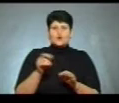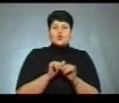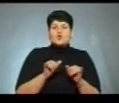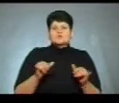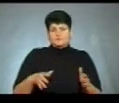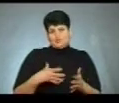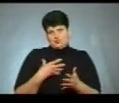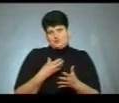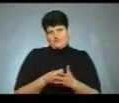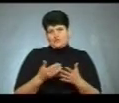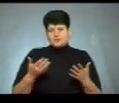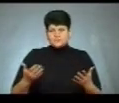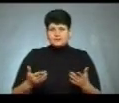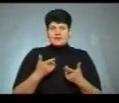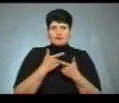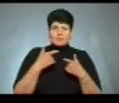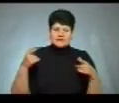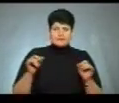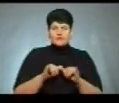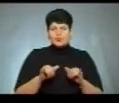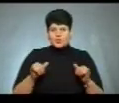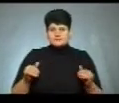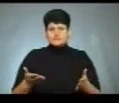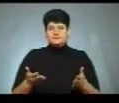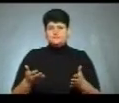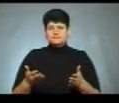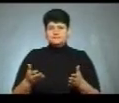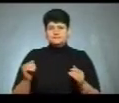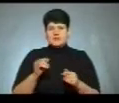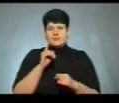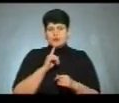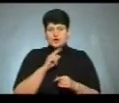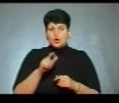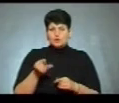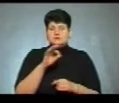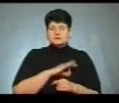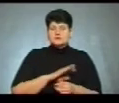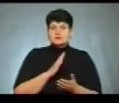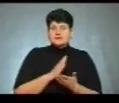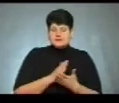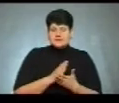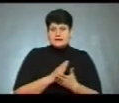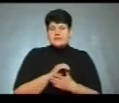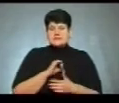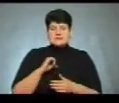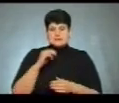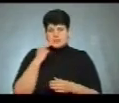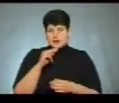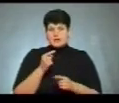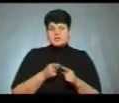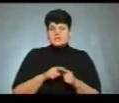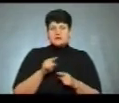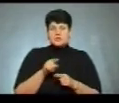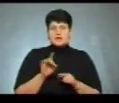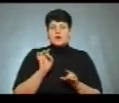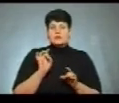розвитку, свого розвитку і інформативного розвитку, і поки люди скористаються, а саме найкраще це тоді